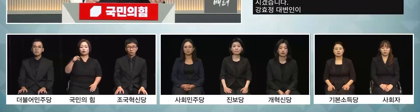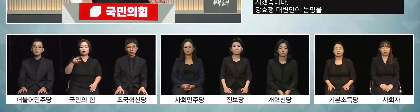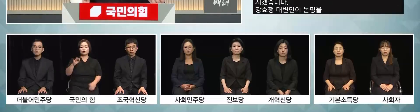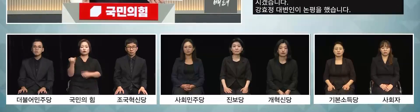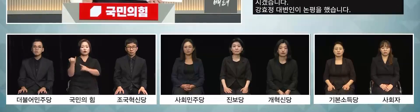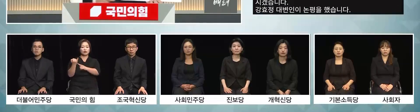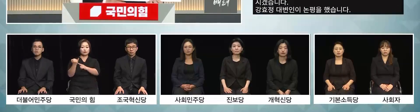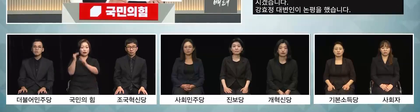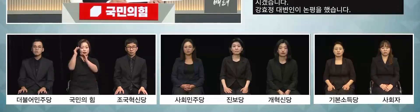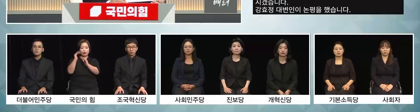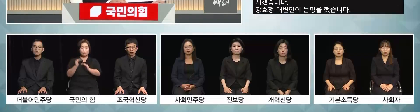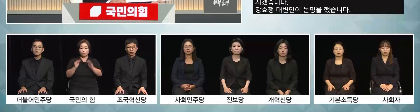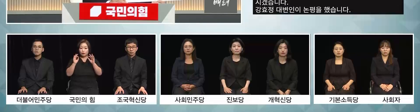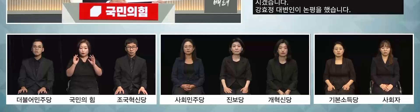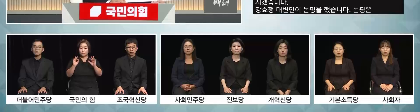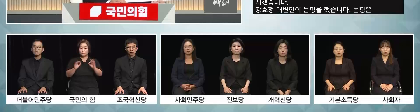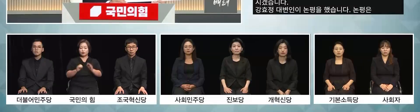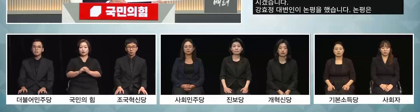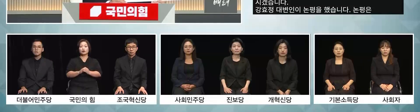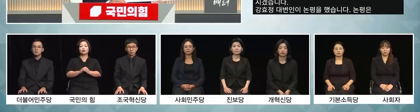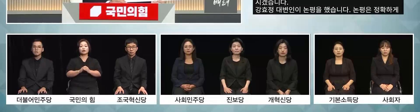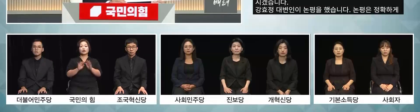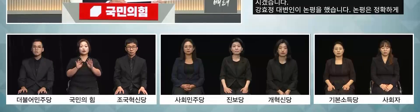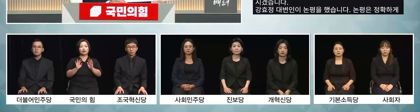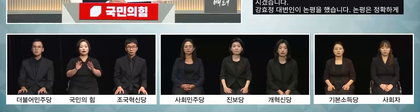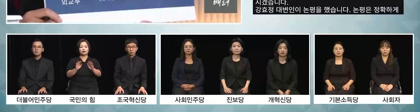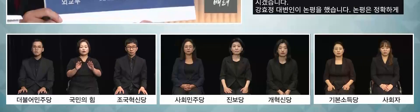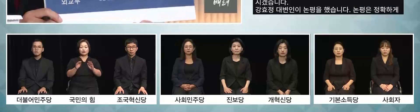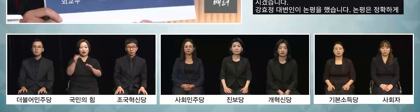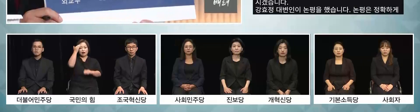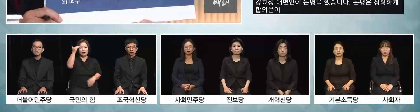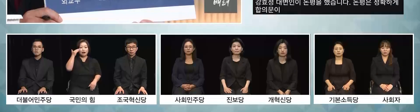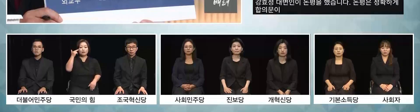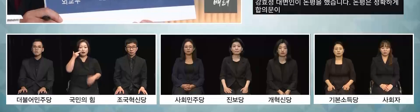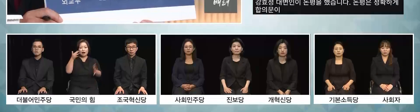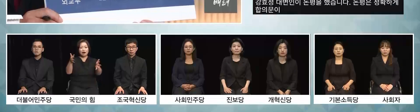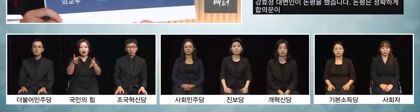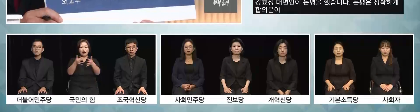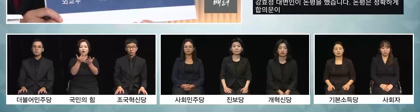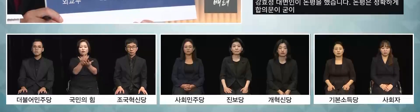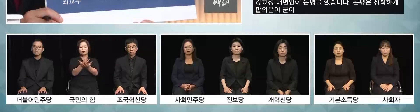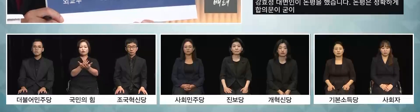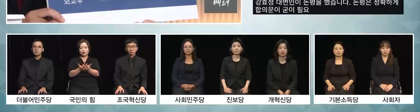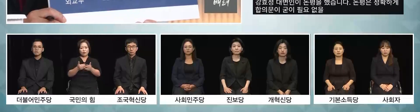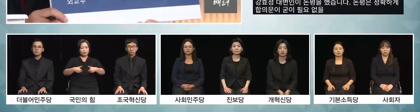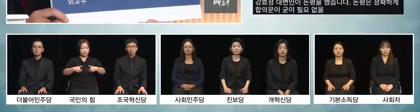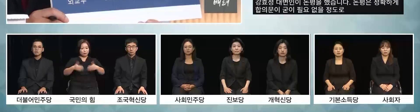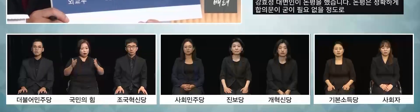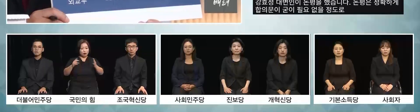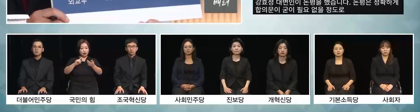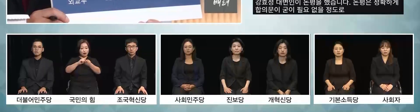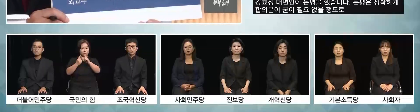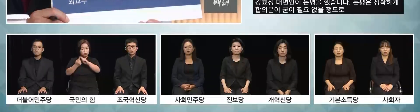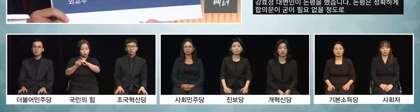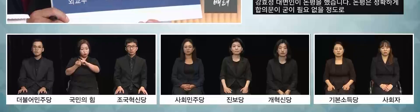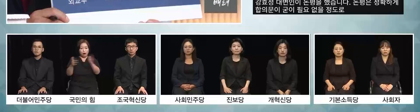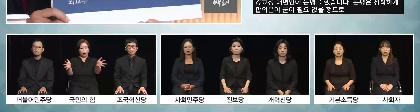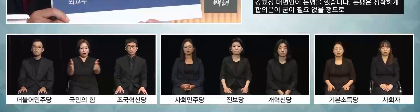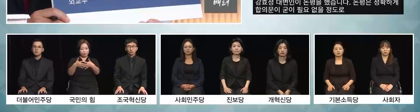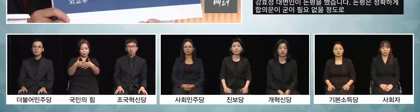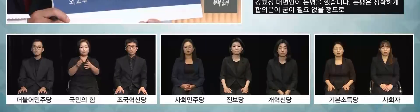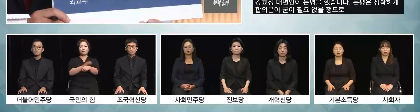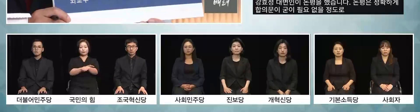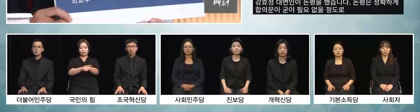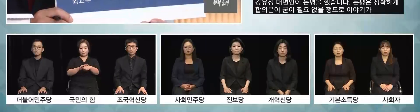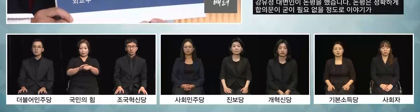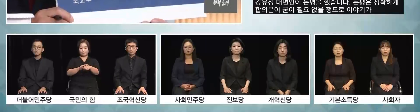대변인 논평은 정확하게 합의문이 굳이 필요 없을 정도로 서로 이해가 잘 된 회담이었다 이렇게 얘기를